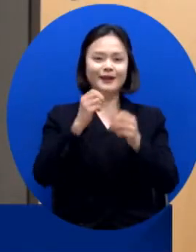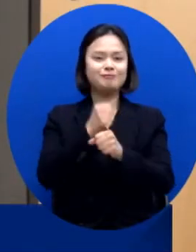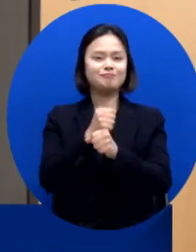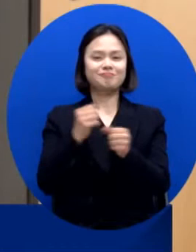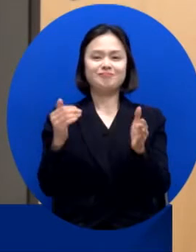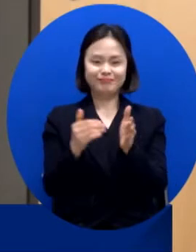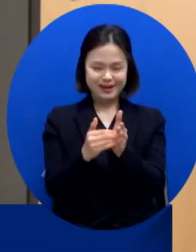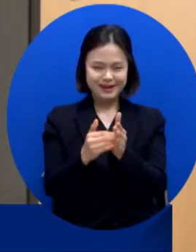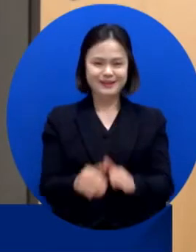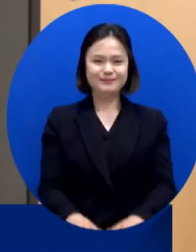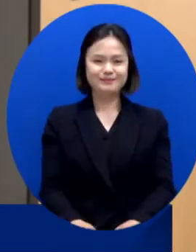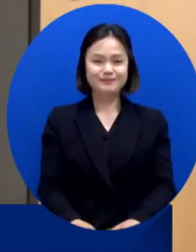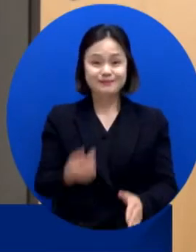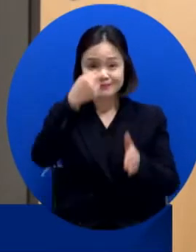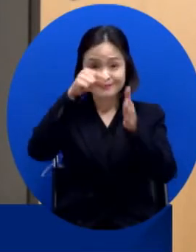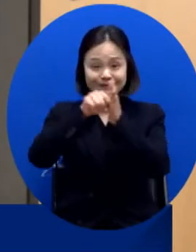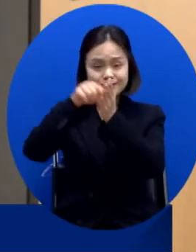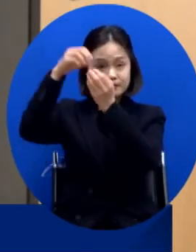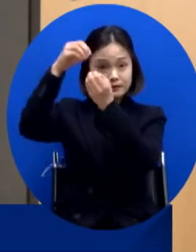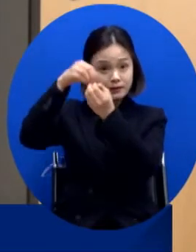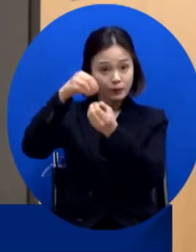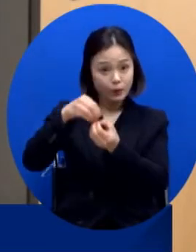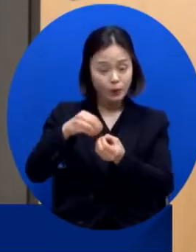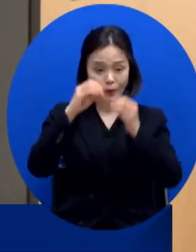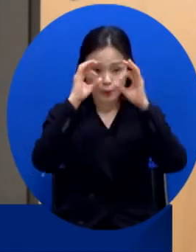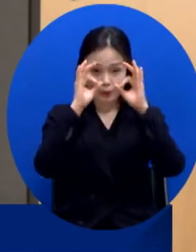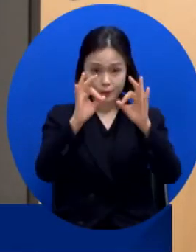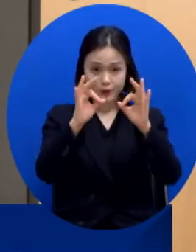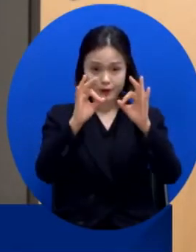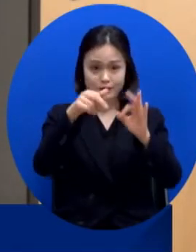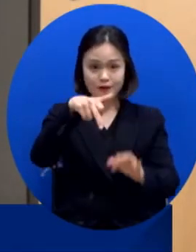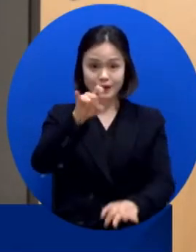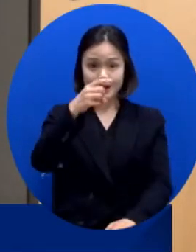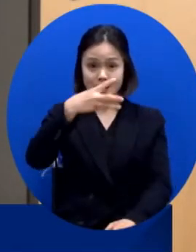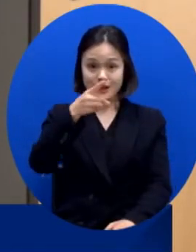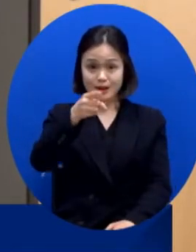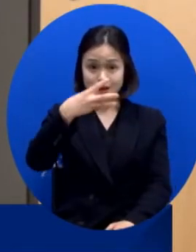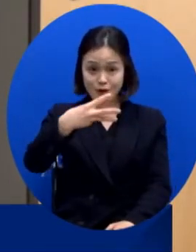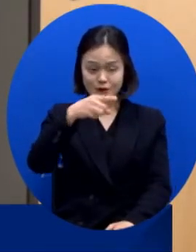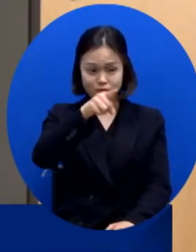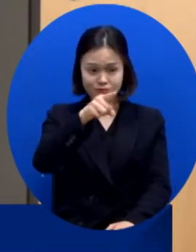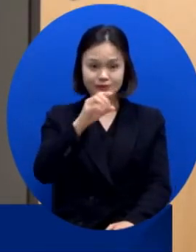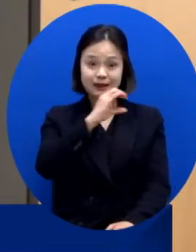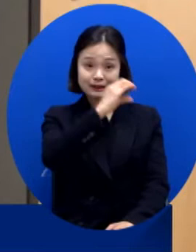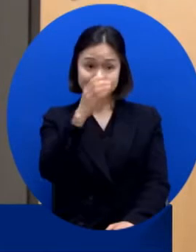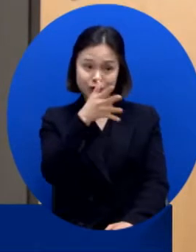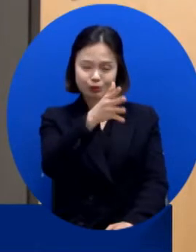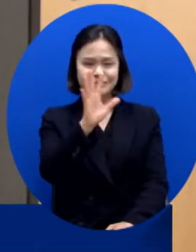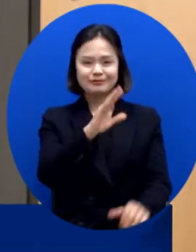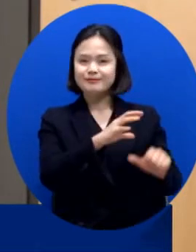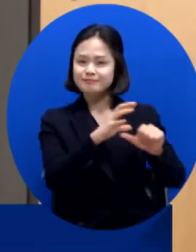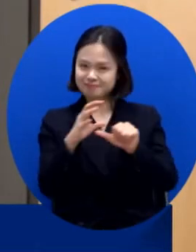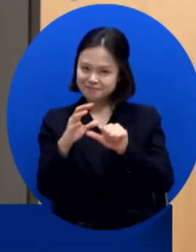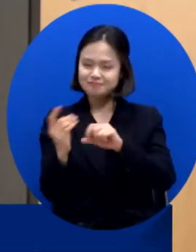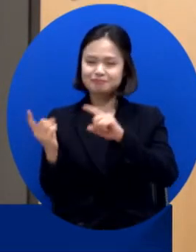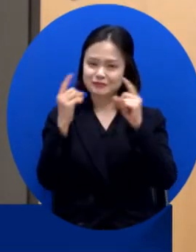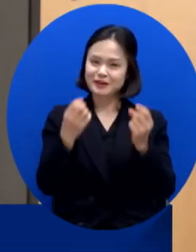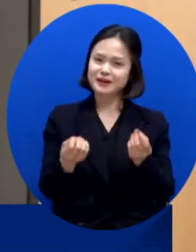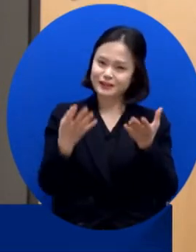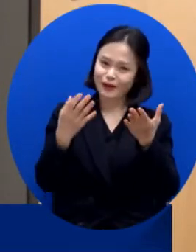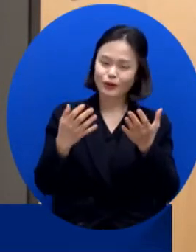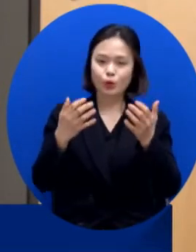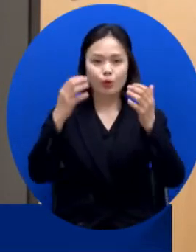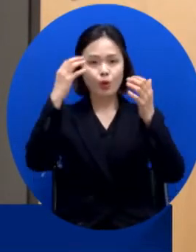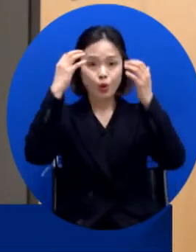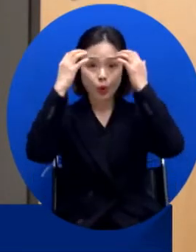의하면 그 캐럴이라는 것은 모든 우리 절기에 다 사용이 될 수 있는 그런 말이에요. 그래서 뭐 고난주간